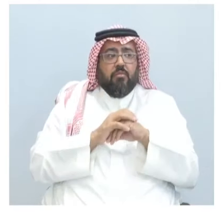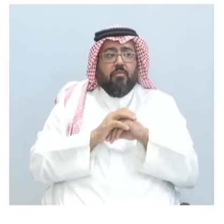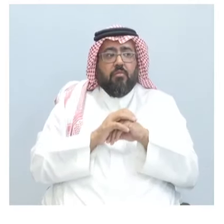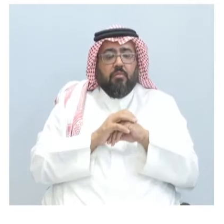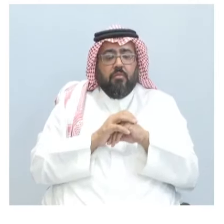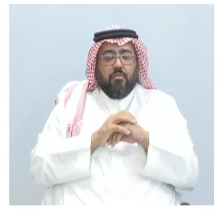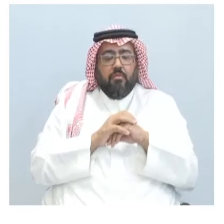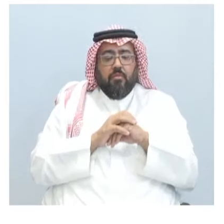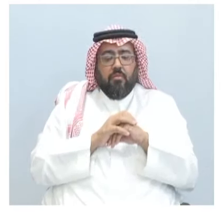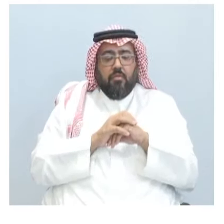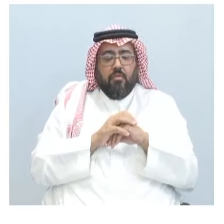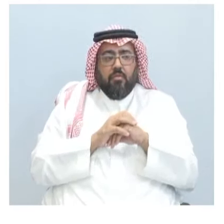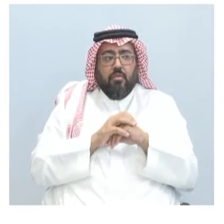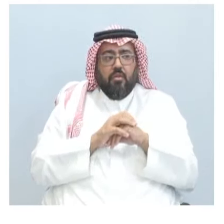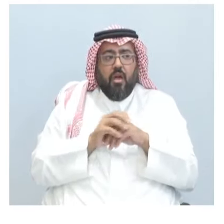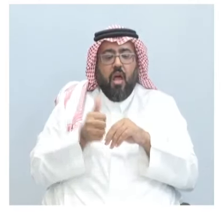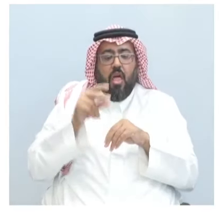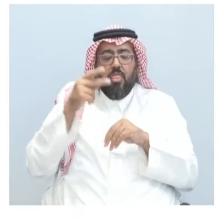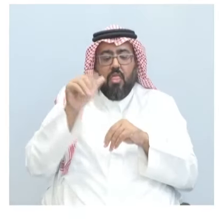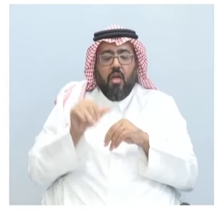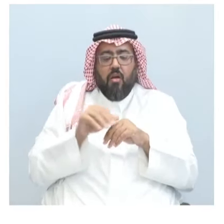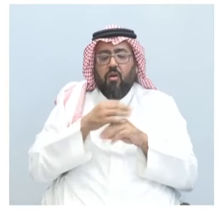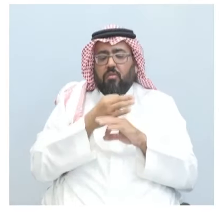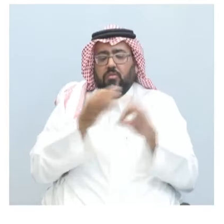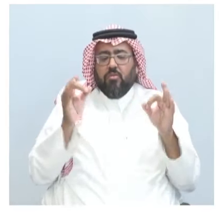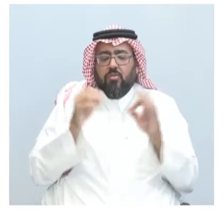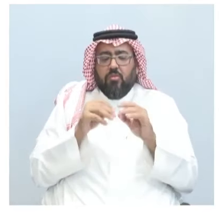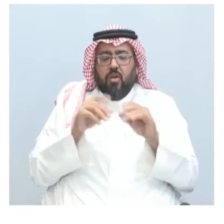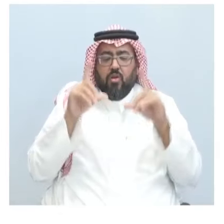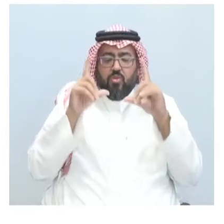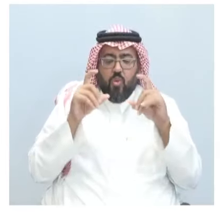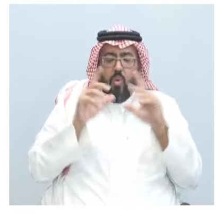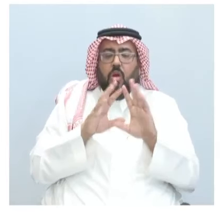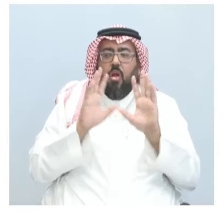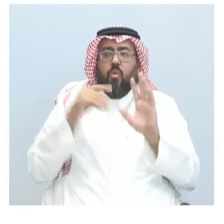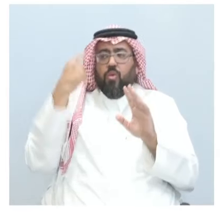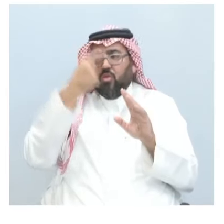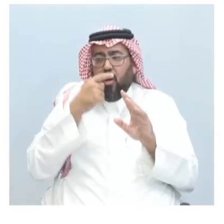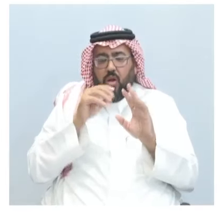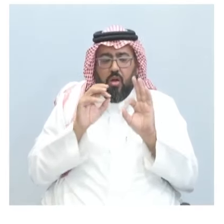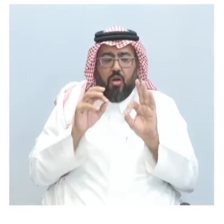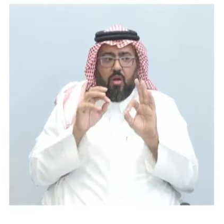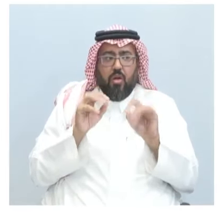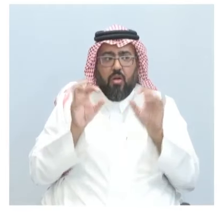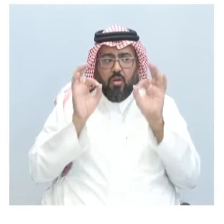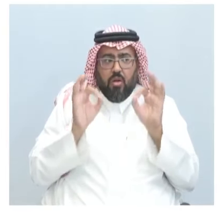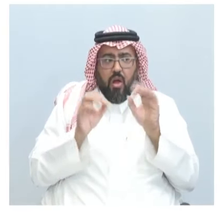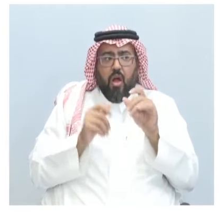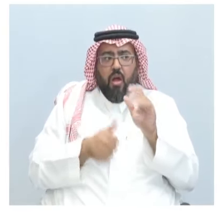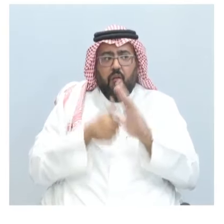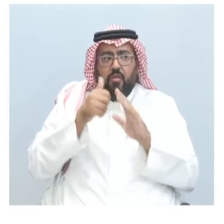خلقه اي اعطى كل شيء صورته وشكله الذي يناسب